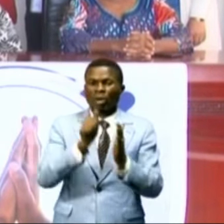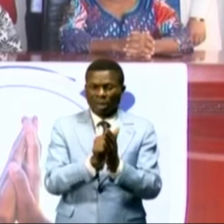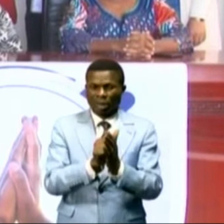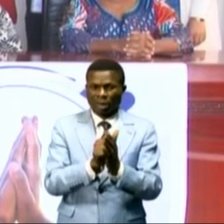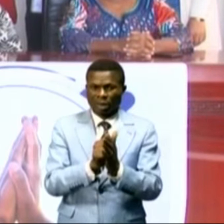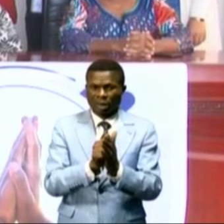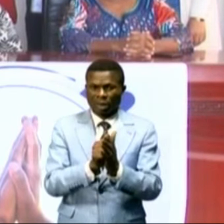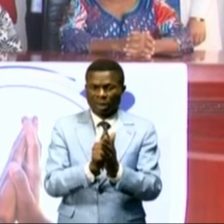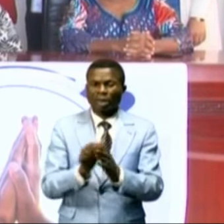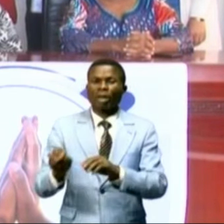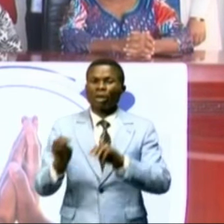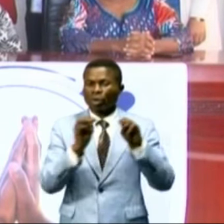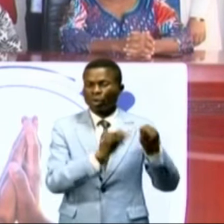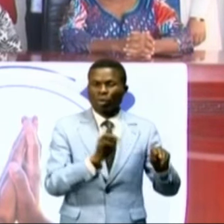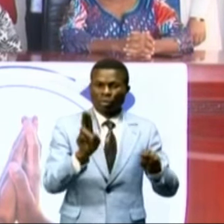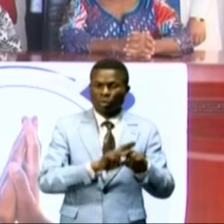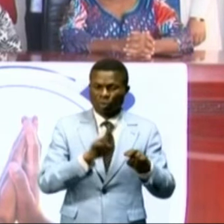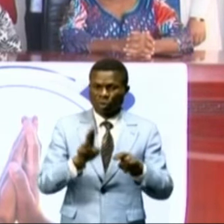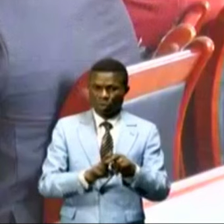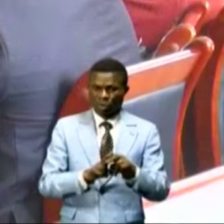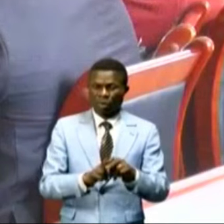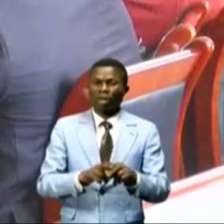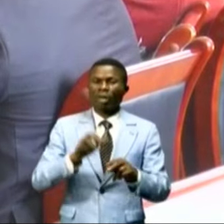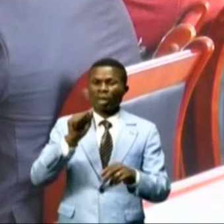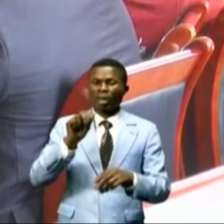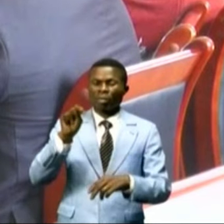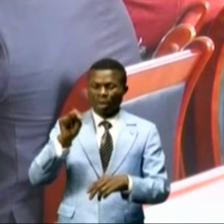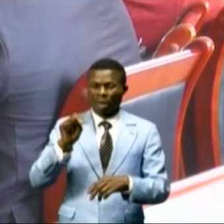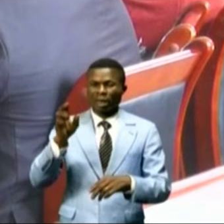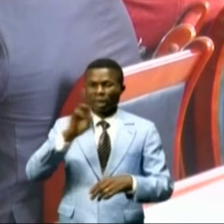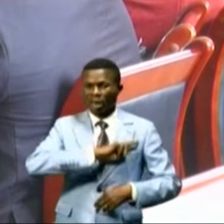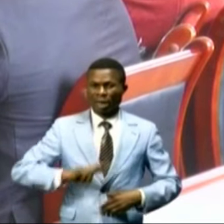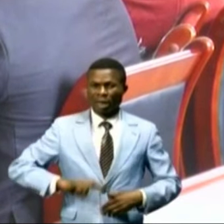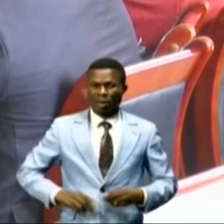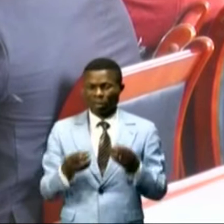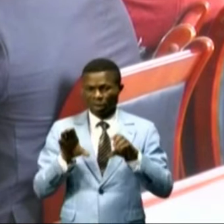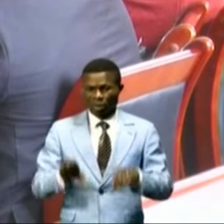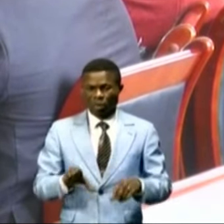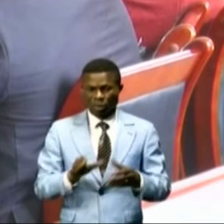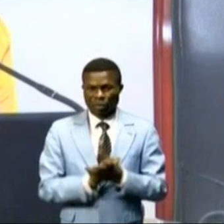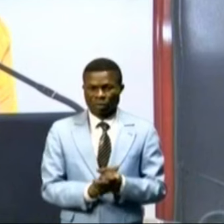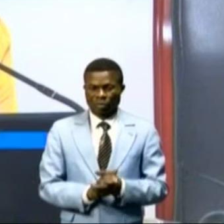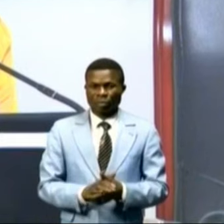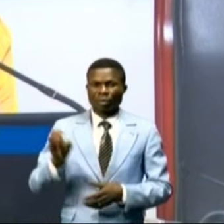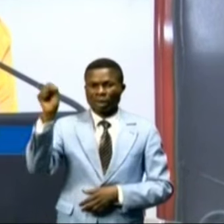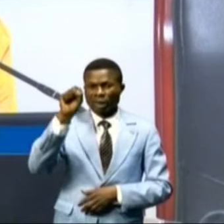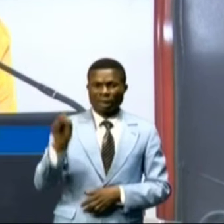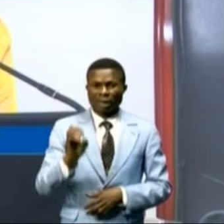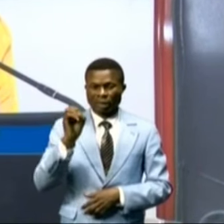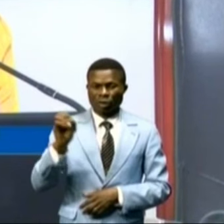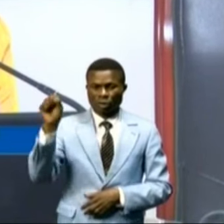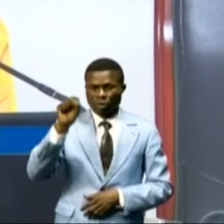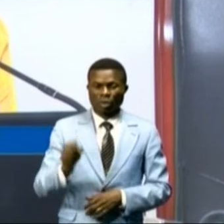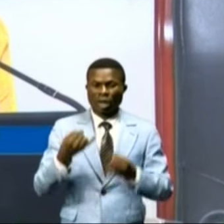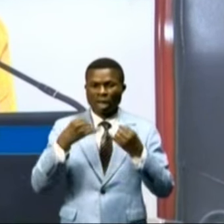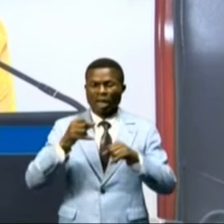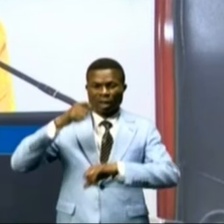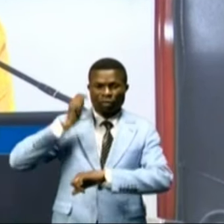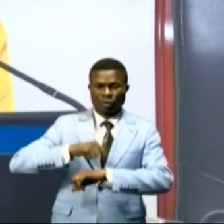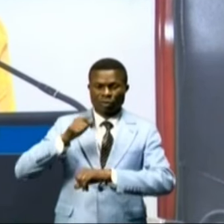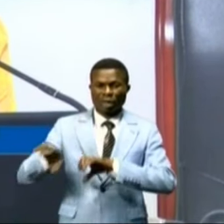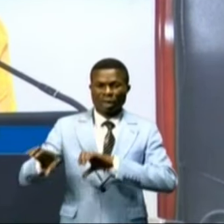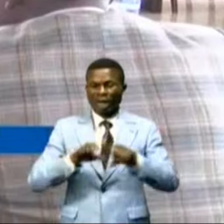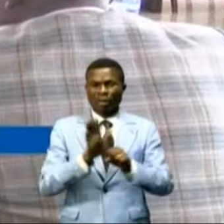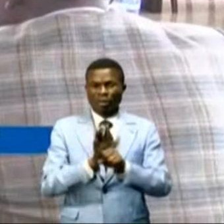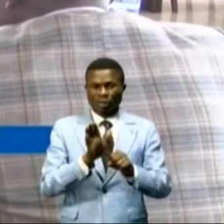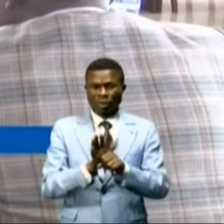portant mise en œuvre des marques en RDC. Organisé par SOS, Information juridique